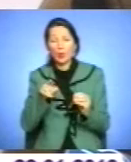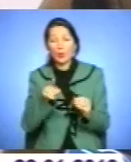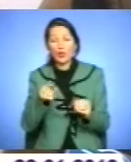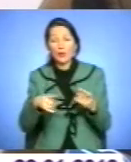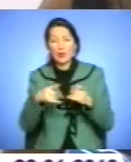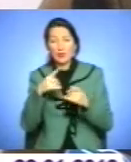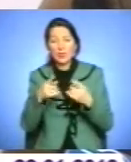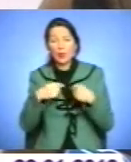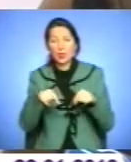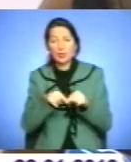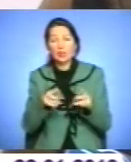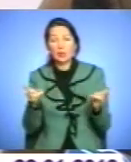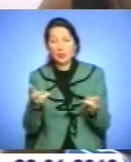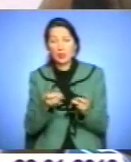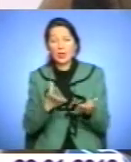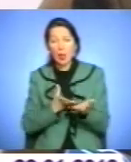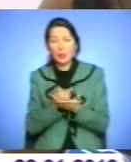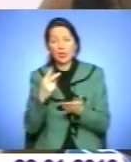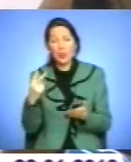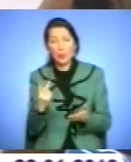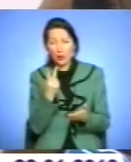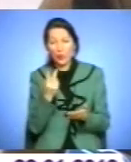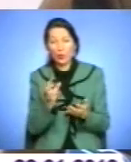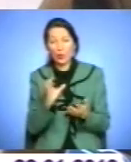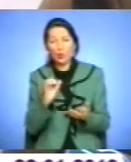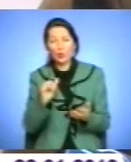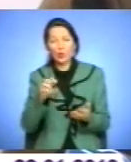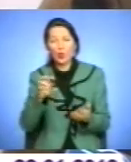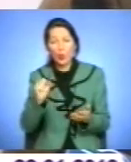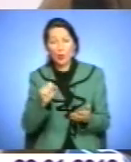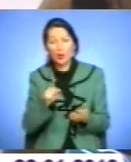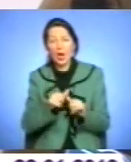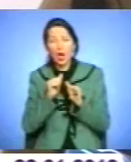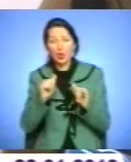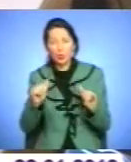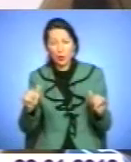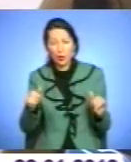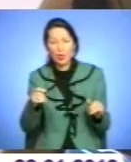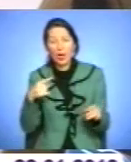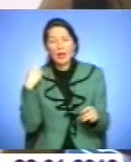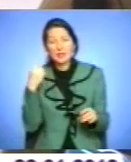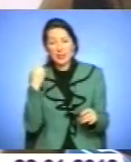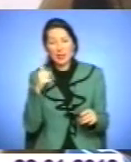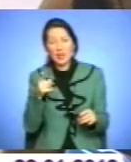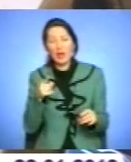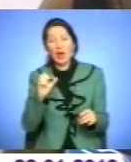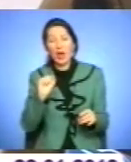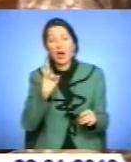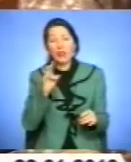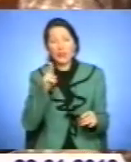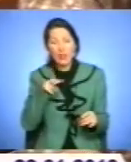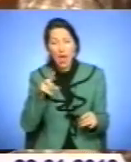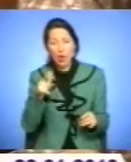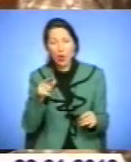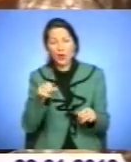організаціям доводиться платити подвійну суму за розповсюдження сигналів і в аналоговому форматі, і в цифровому.